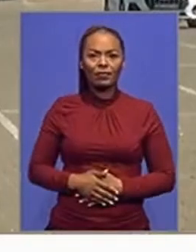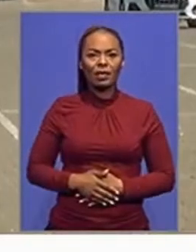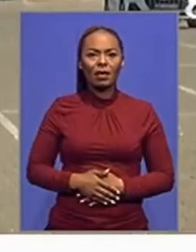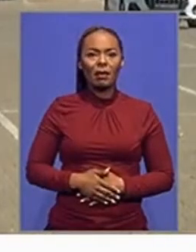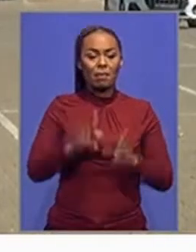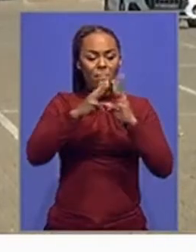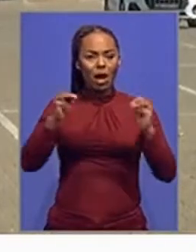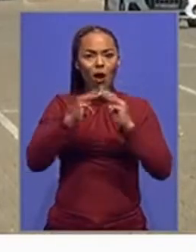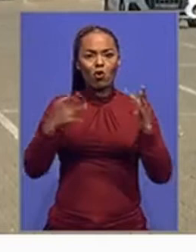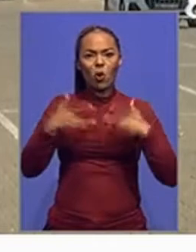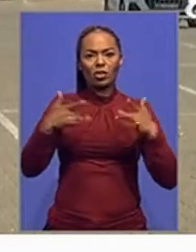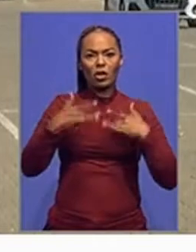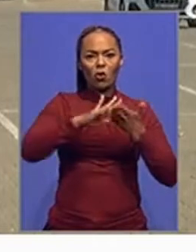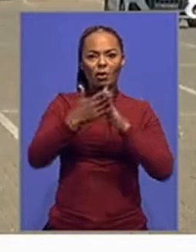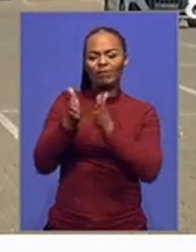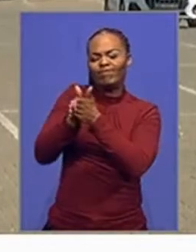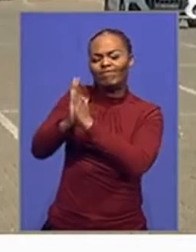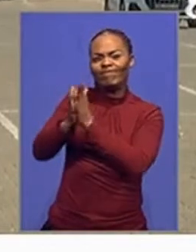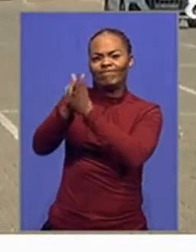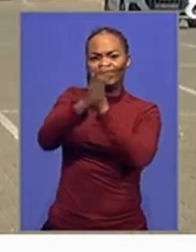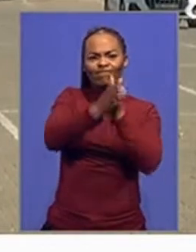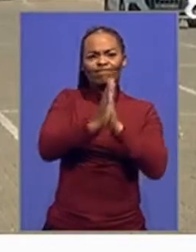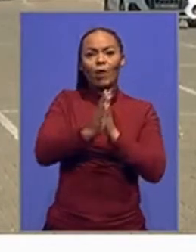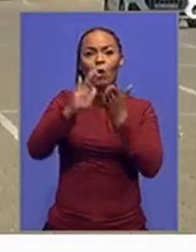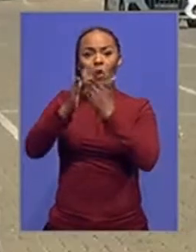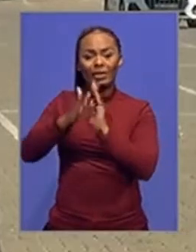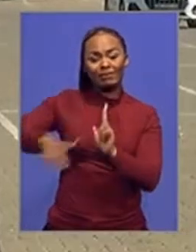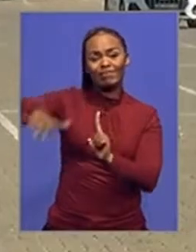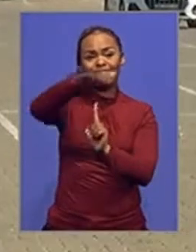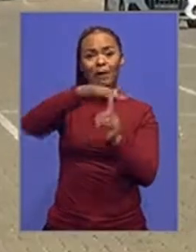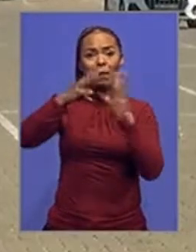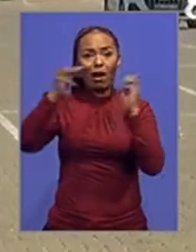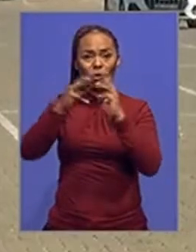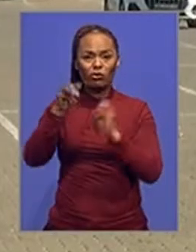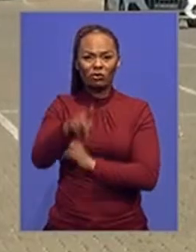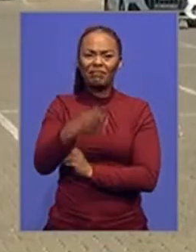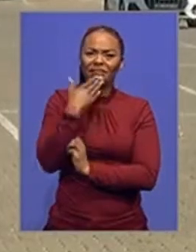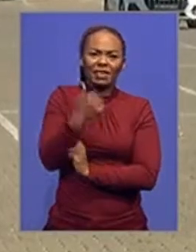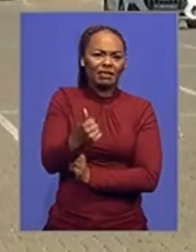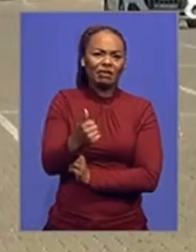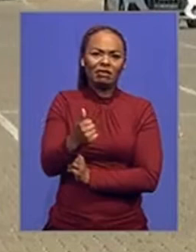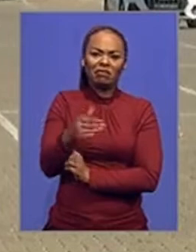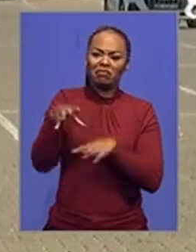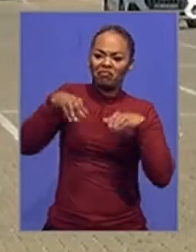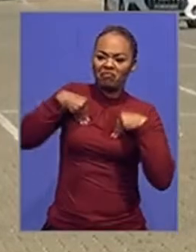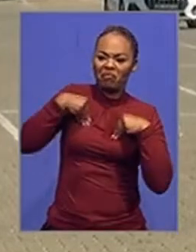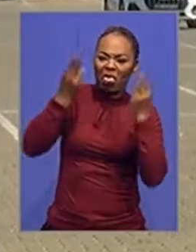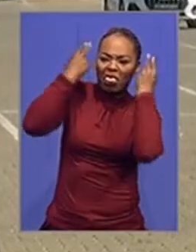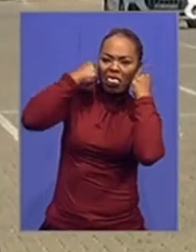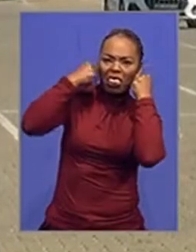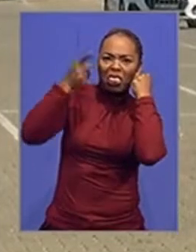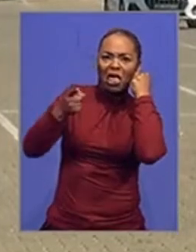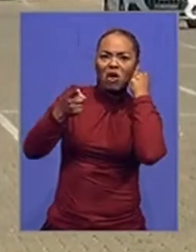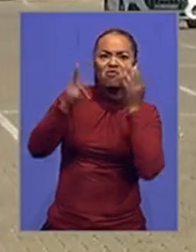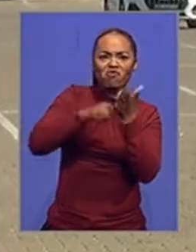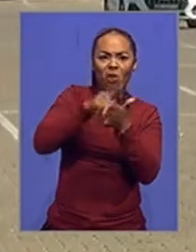re ipiletsa go batho ba borone hore ba se ka tlo sebedisiwa for ho etsa dintho